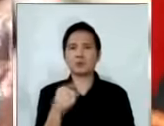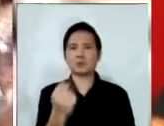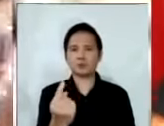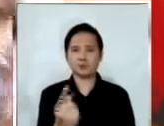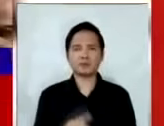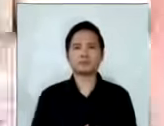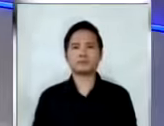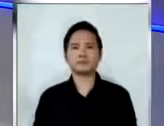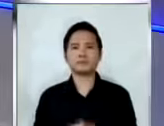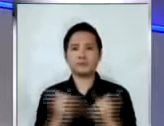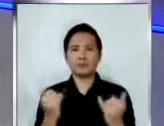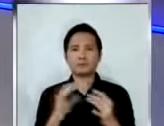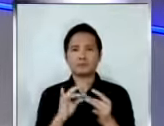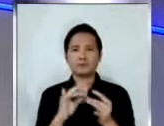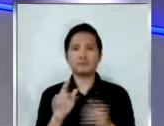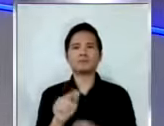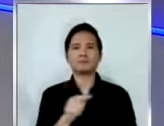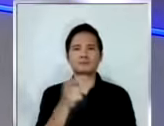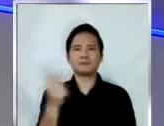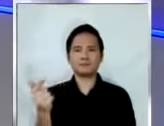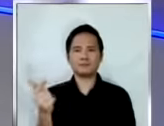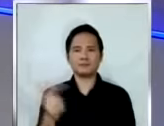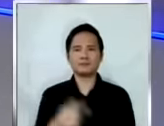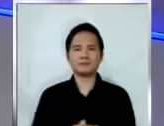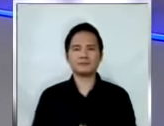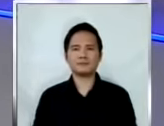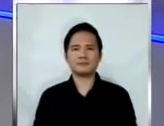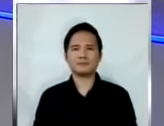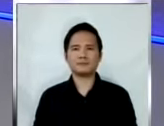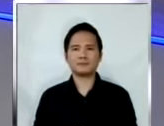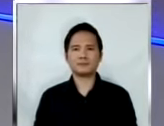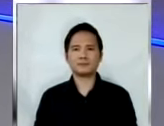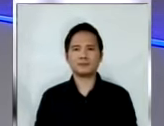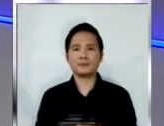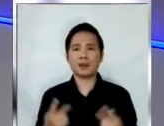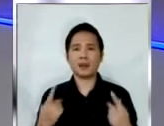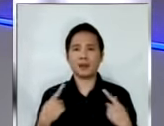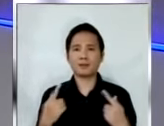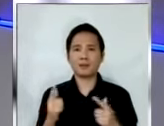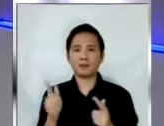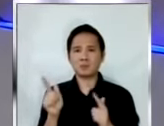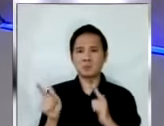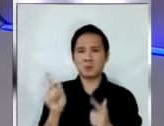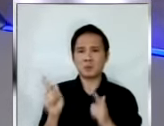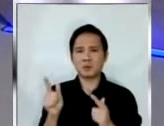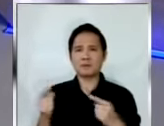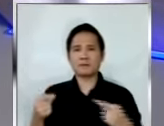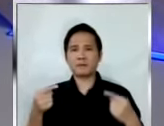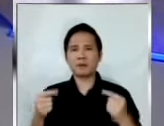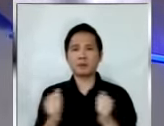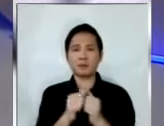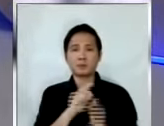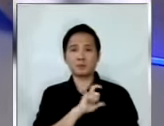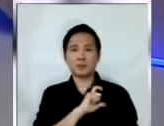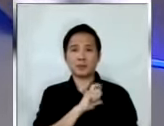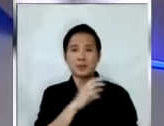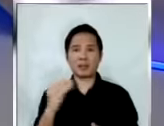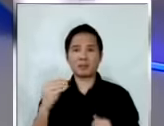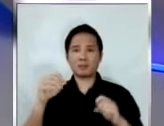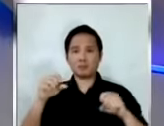oras. Pamantong sa barilan ang pagsita ng mga pulis sa magkaangkas sa motorsiklo. Nangyari po yan sa